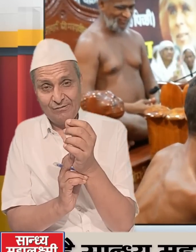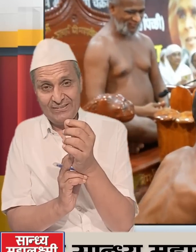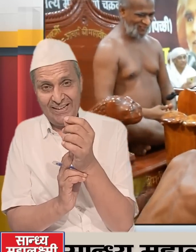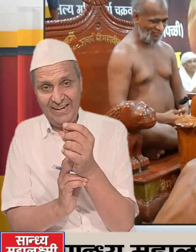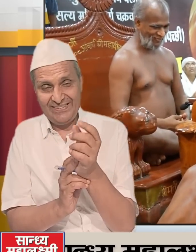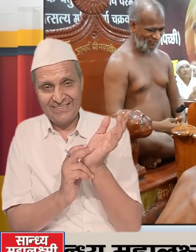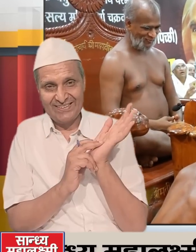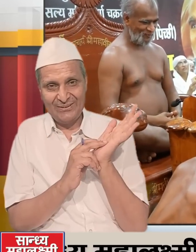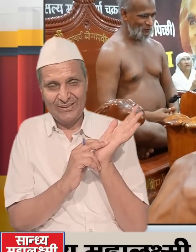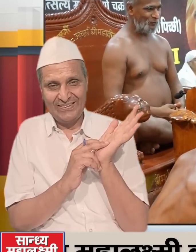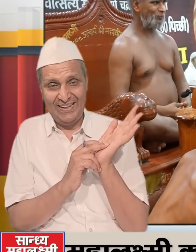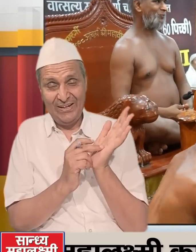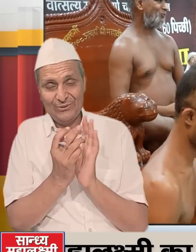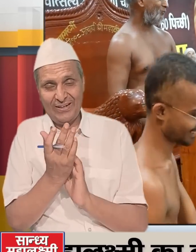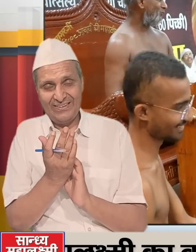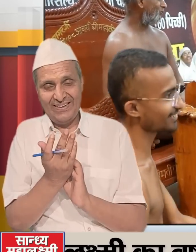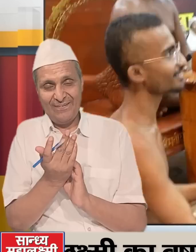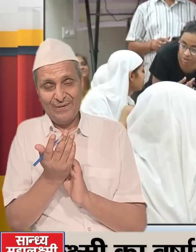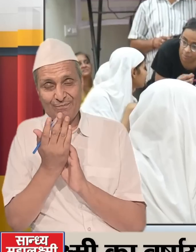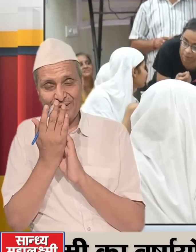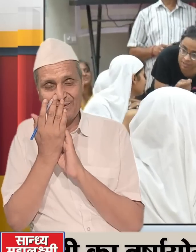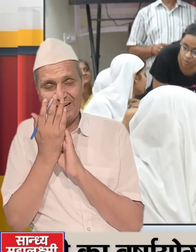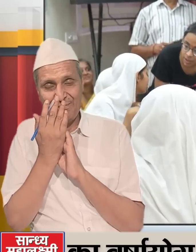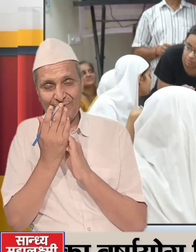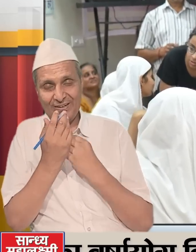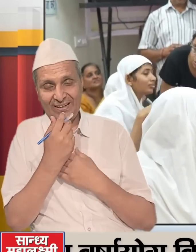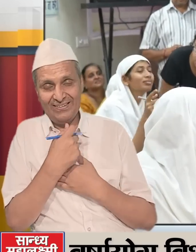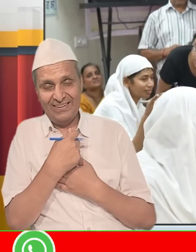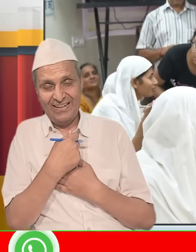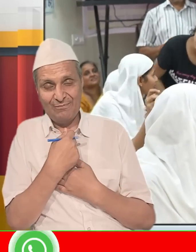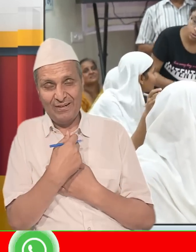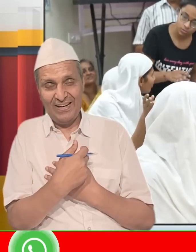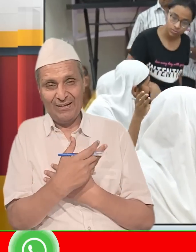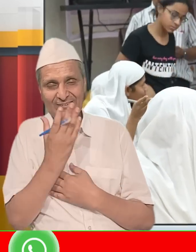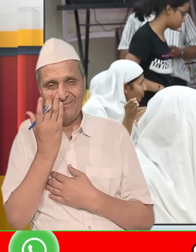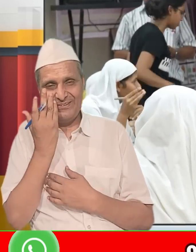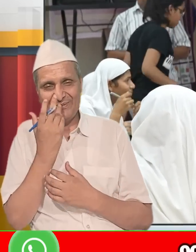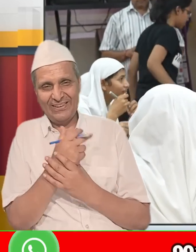कहते हैं जब बच्चे ऐसे संस्कारित हो जाते हैं तो कहते हैं भगवान भी उनके अंदर के